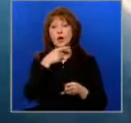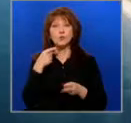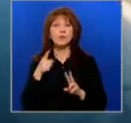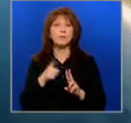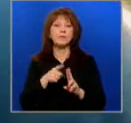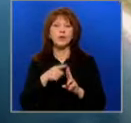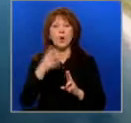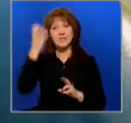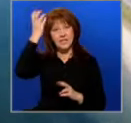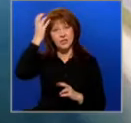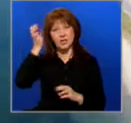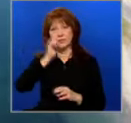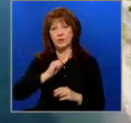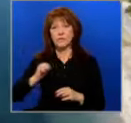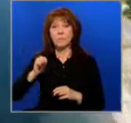съюз.